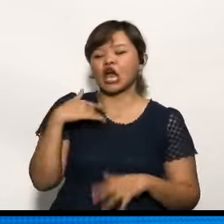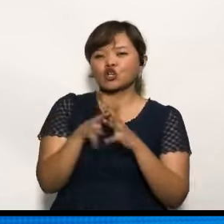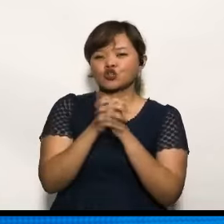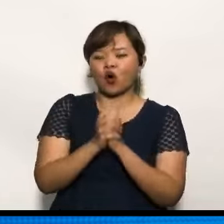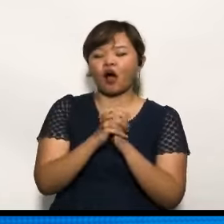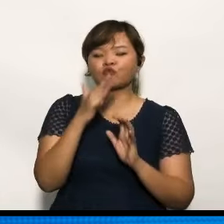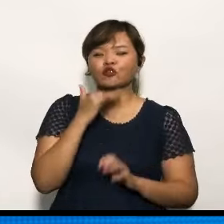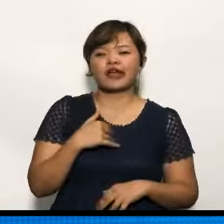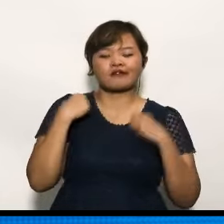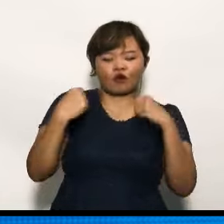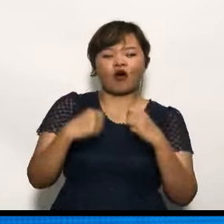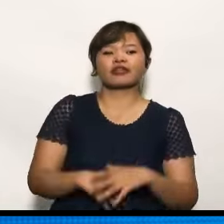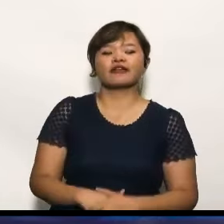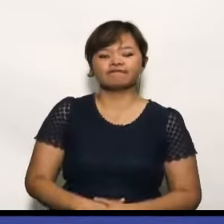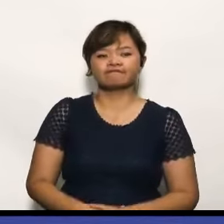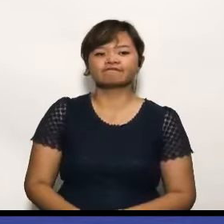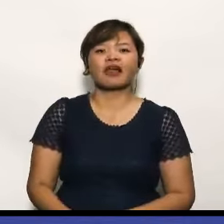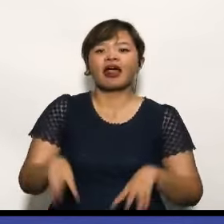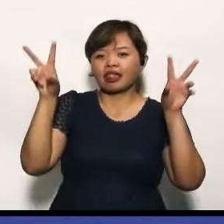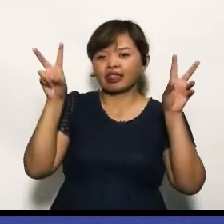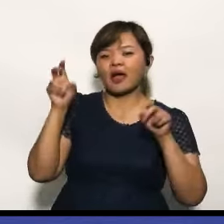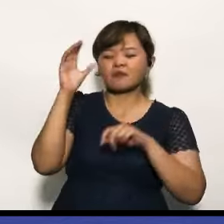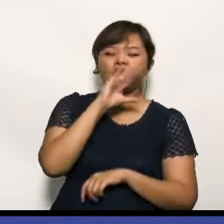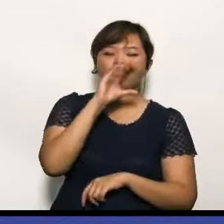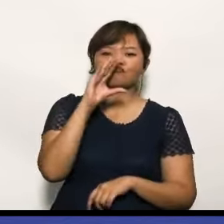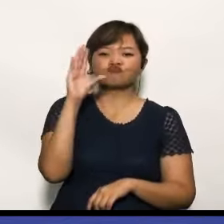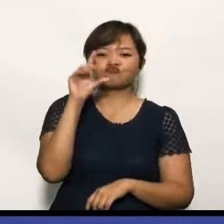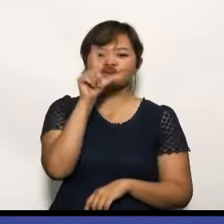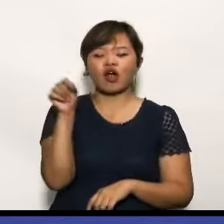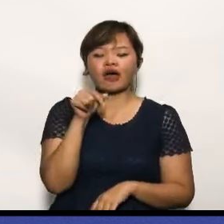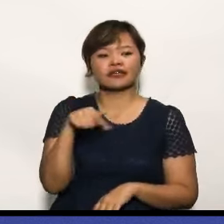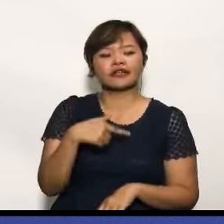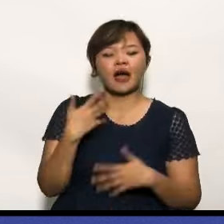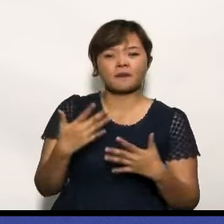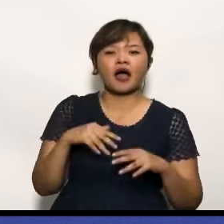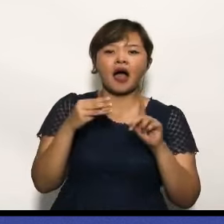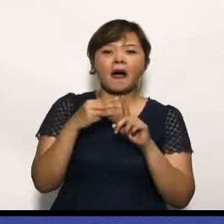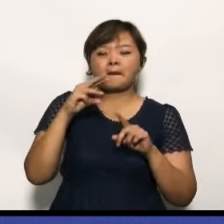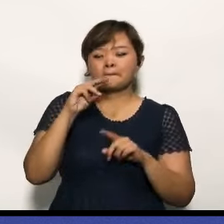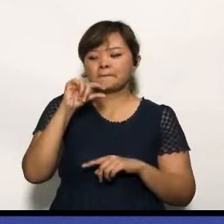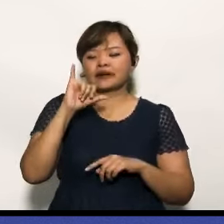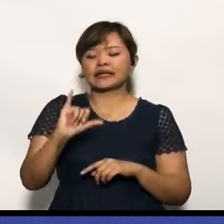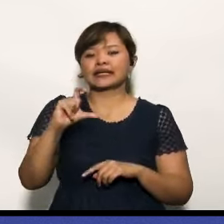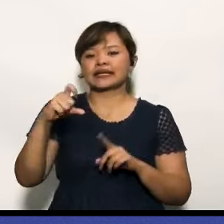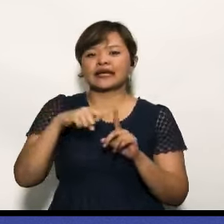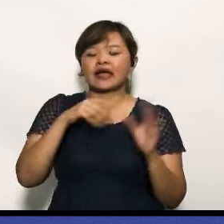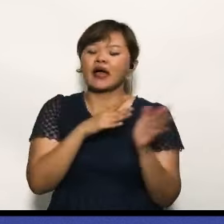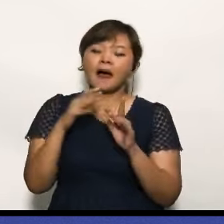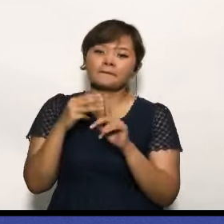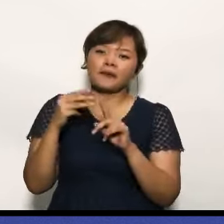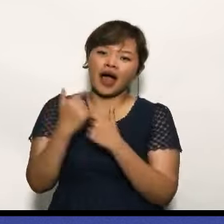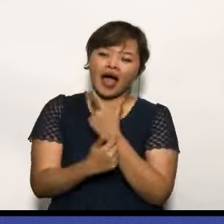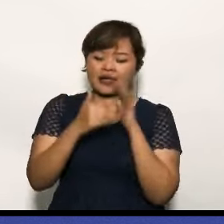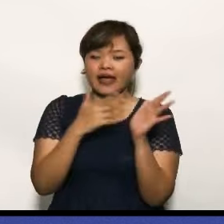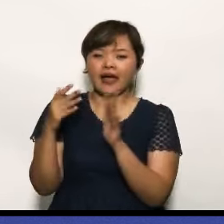have power, amen? Amen. So tema pada bulan ini kita masuk dalam tema brick by brick. Katakan bersama-sama,